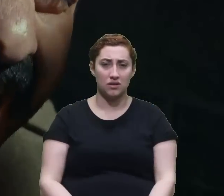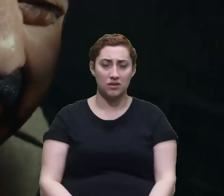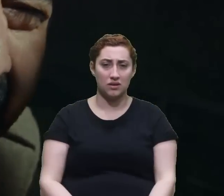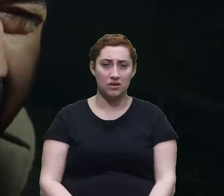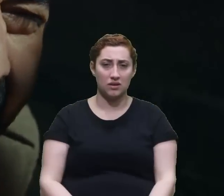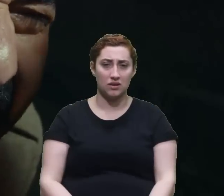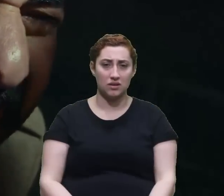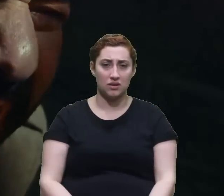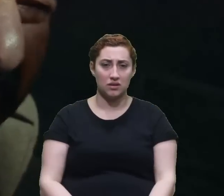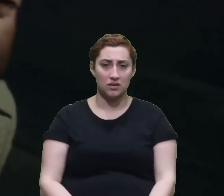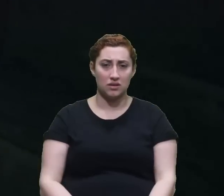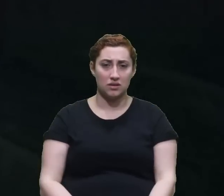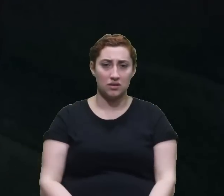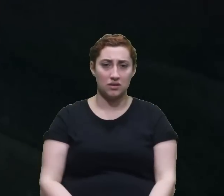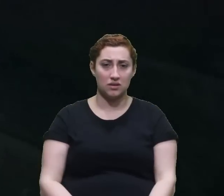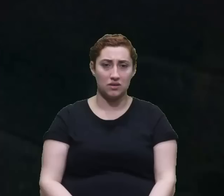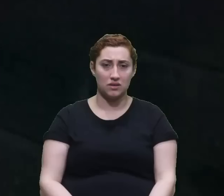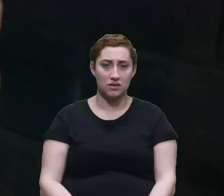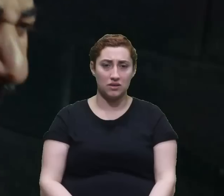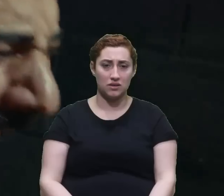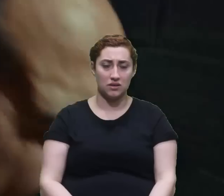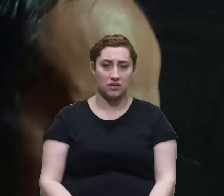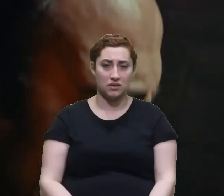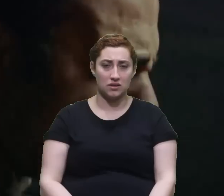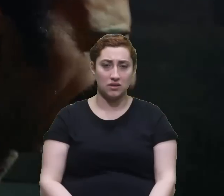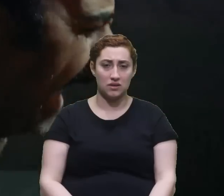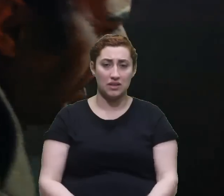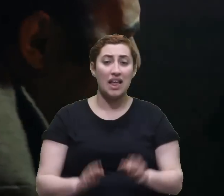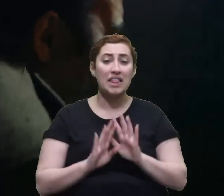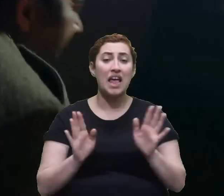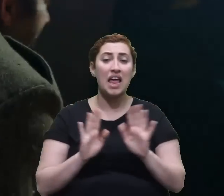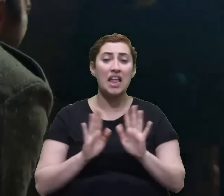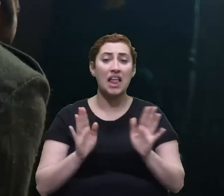Fethi bağırırken acıyla yüzünü vuruşturuyor. Elleri bacaklarının arasında.